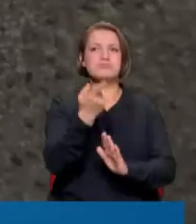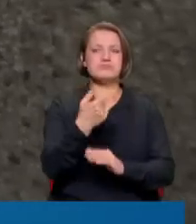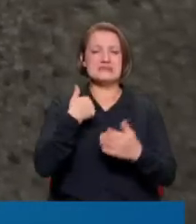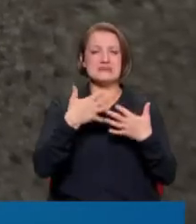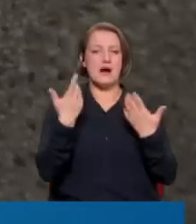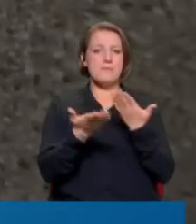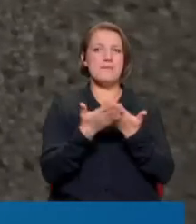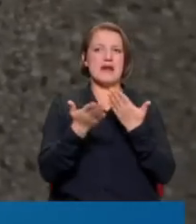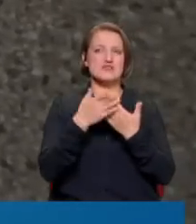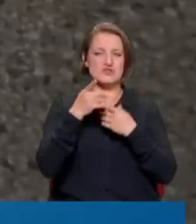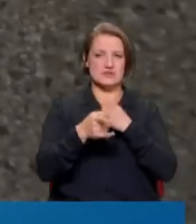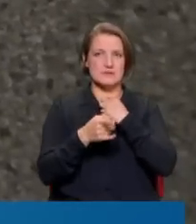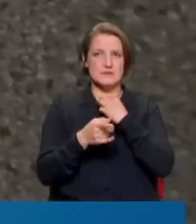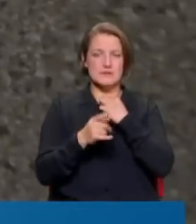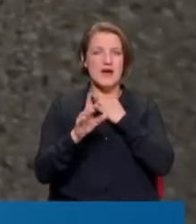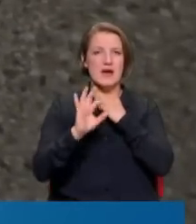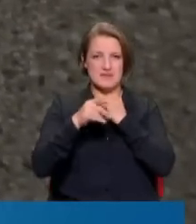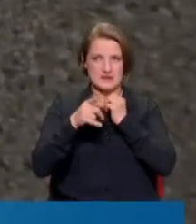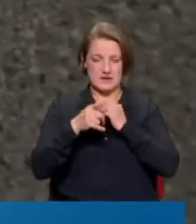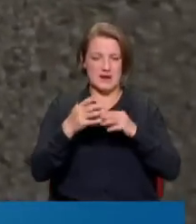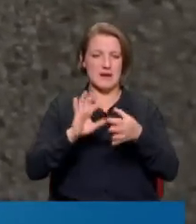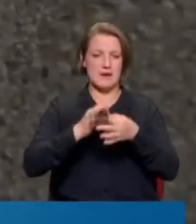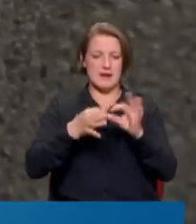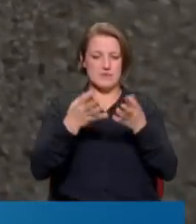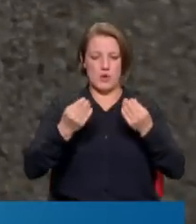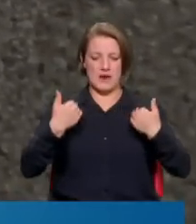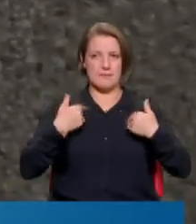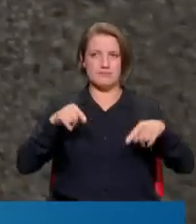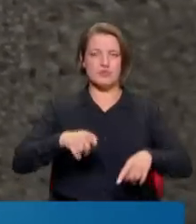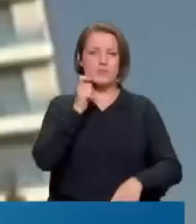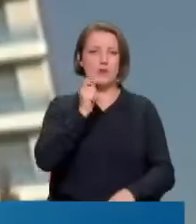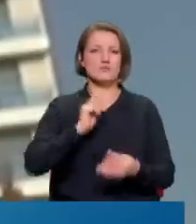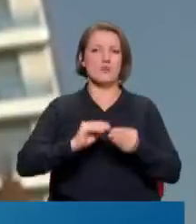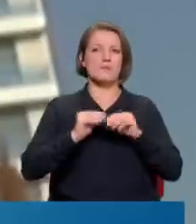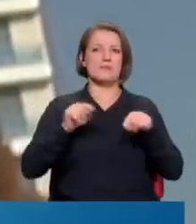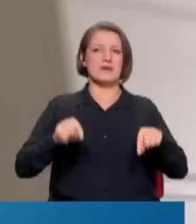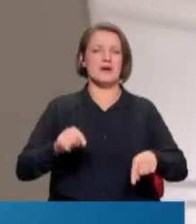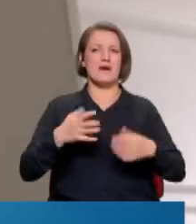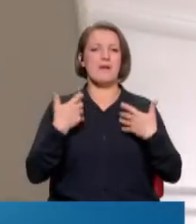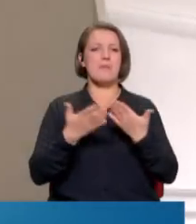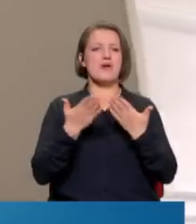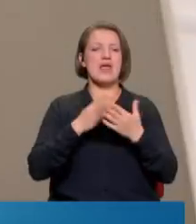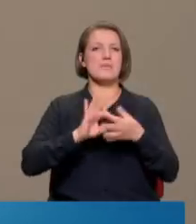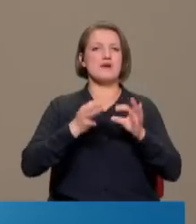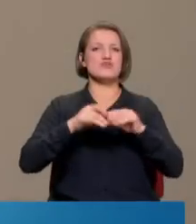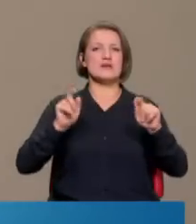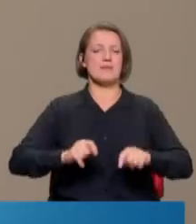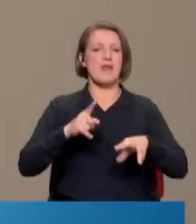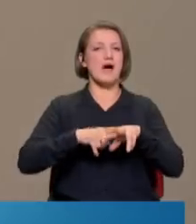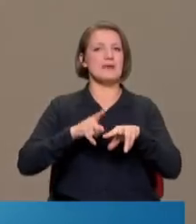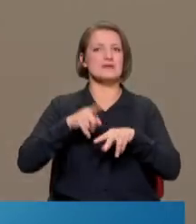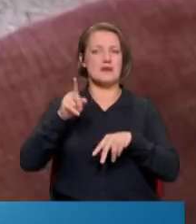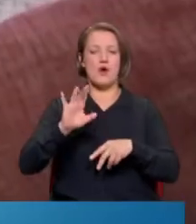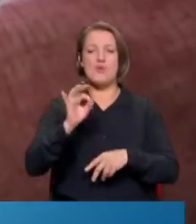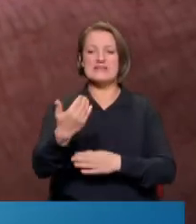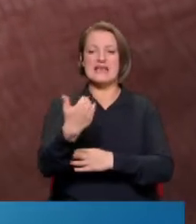Kahramanmaraş emlakçıları yız abiciğim Kahramanmaraş emlakçı olarak biz bunu bir namus meselesi yaptık Kahramanmaraş'ta emlakçılık yapan Ahmet Karahasan da